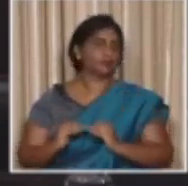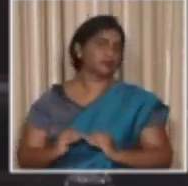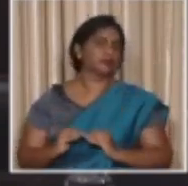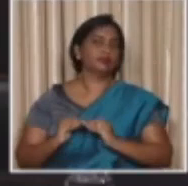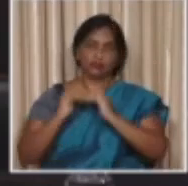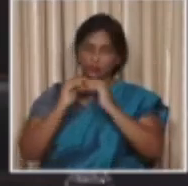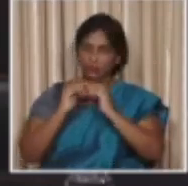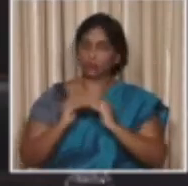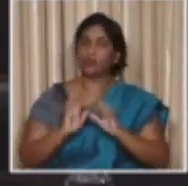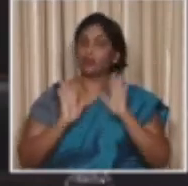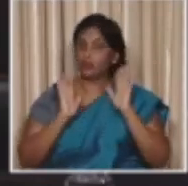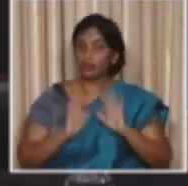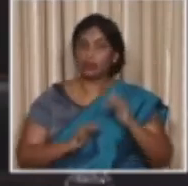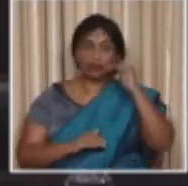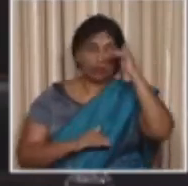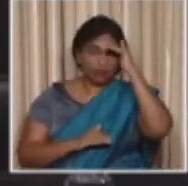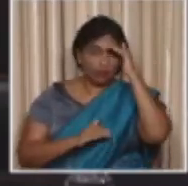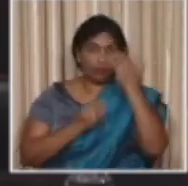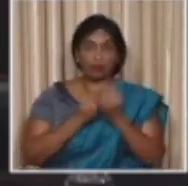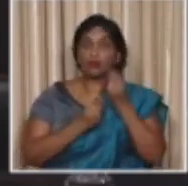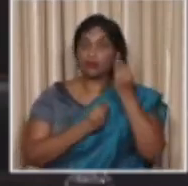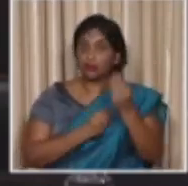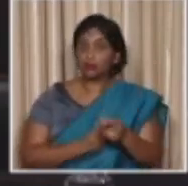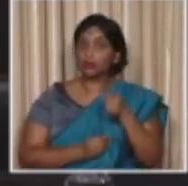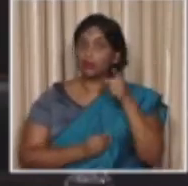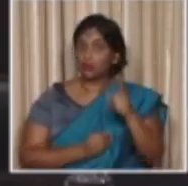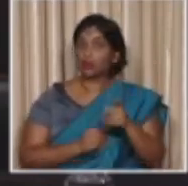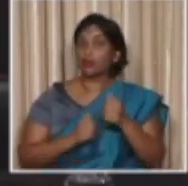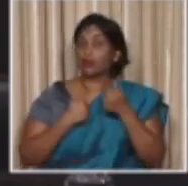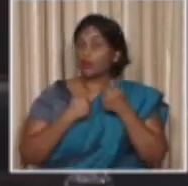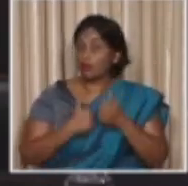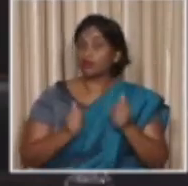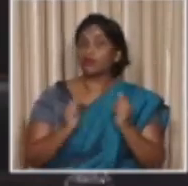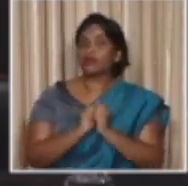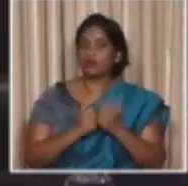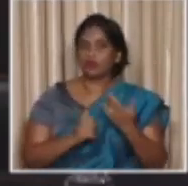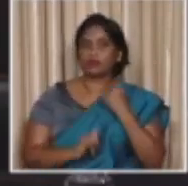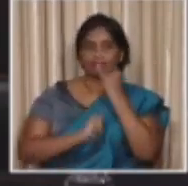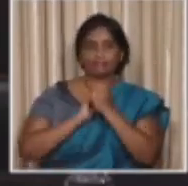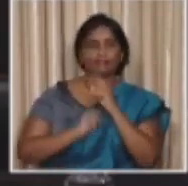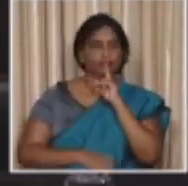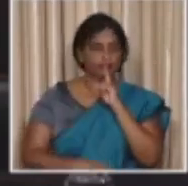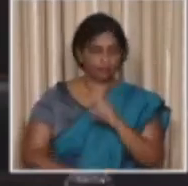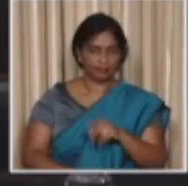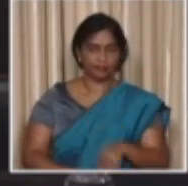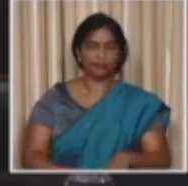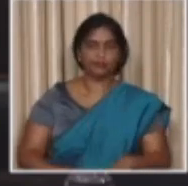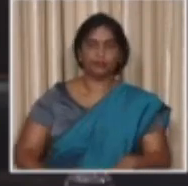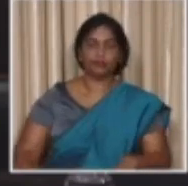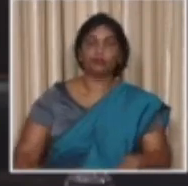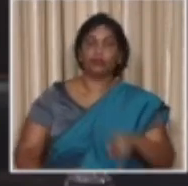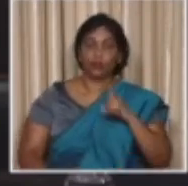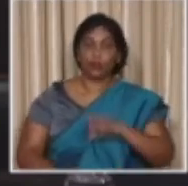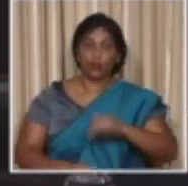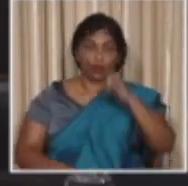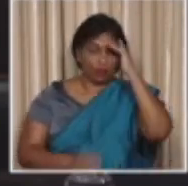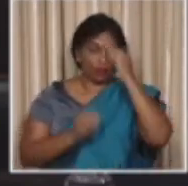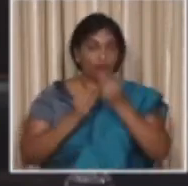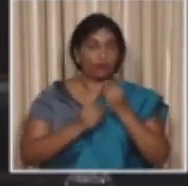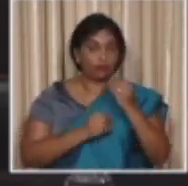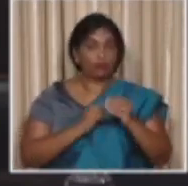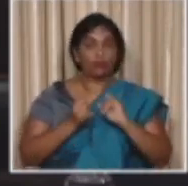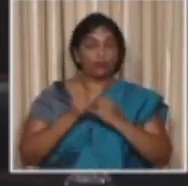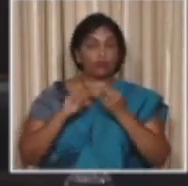සිටුවන්න හැබැයි නායකත්වය ලබා දීමත් ඔබතුමාගේ හරියට කෙරෙන්නේ නැහැ කියන විවේචනය තියෙනවා එහෙම නායකත්වය දෙනවා නම්